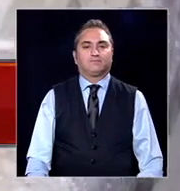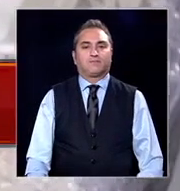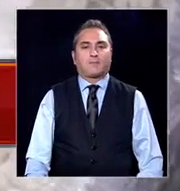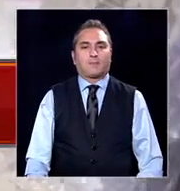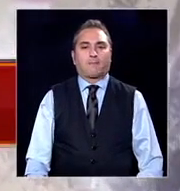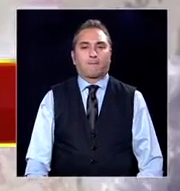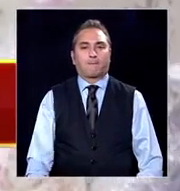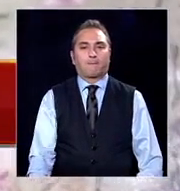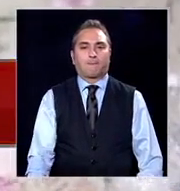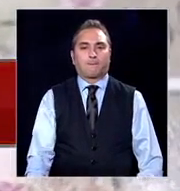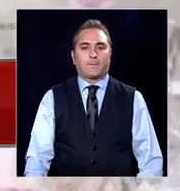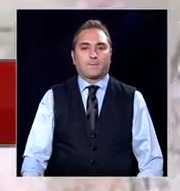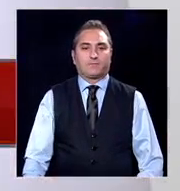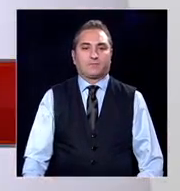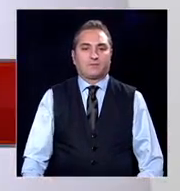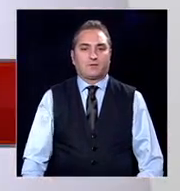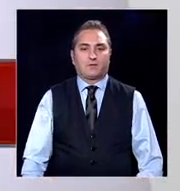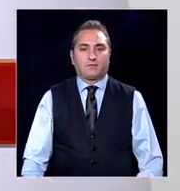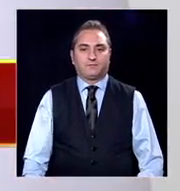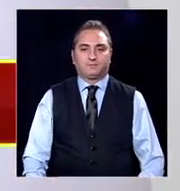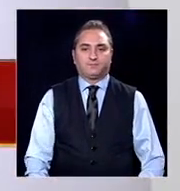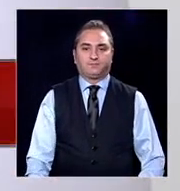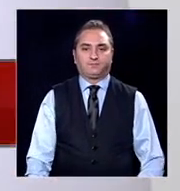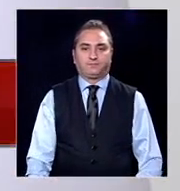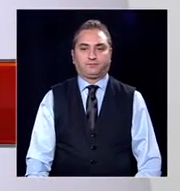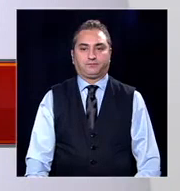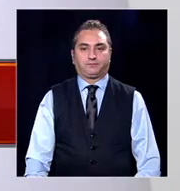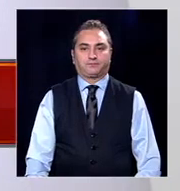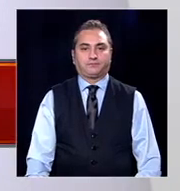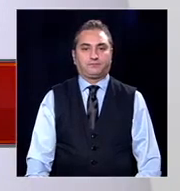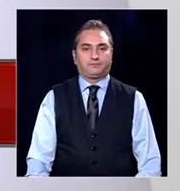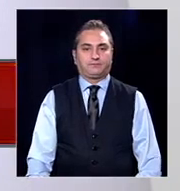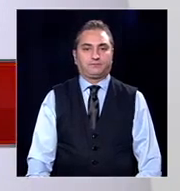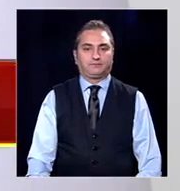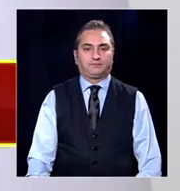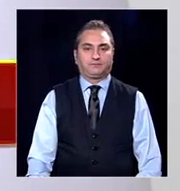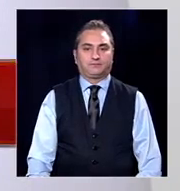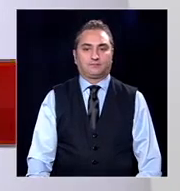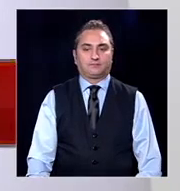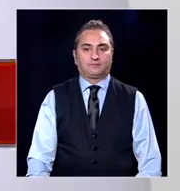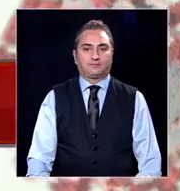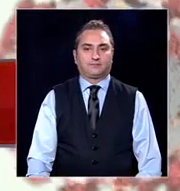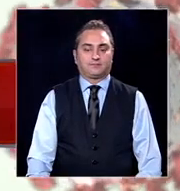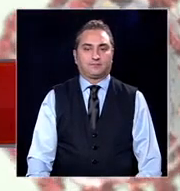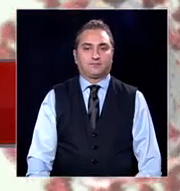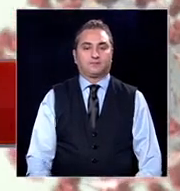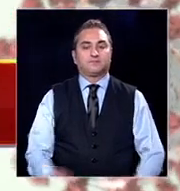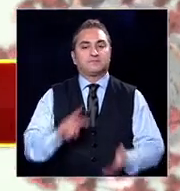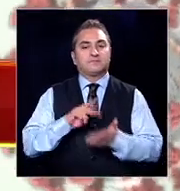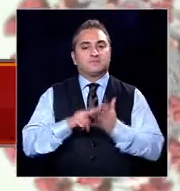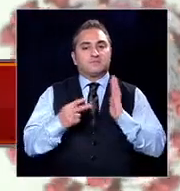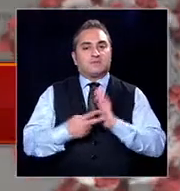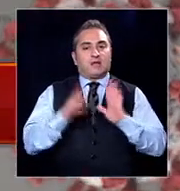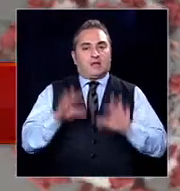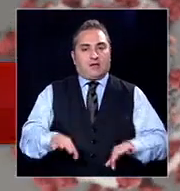Aşı dağıtım planları ile öncelikli grupların belirlenmesi çalışmalarımız ise tamamlanmıştır. Planlarımız